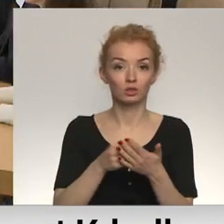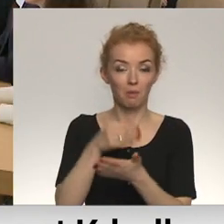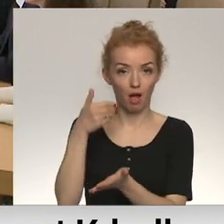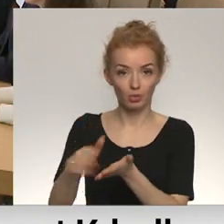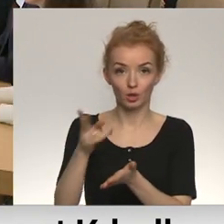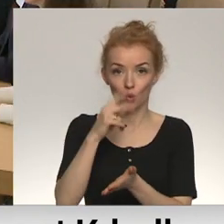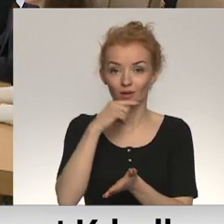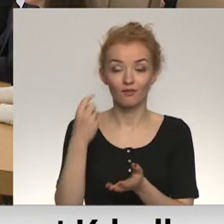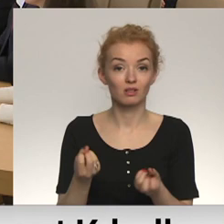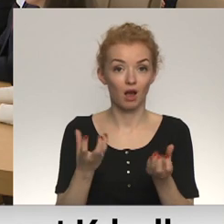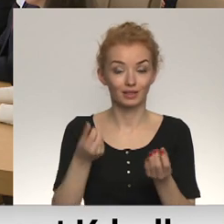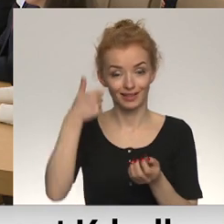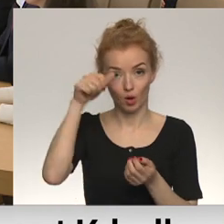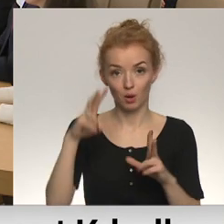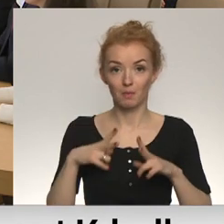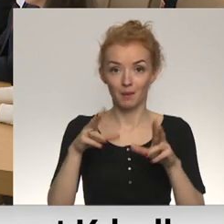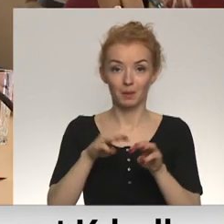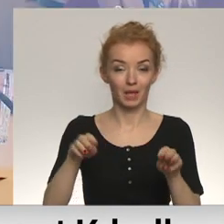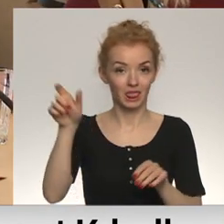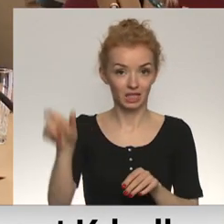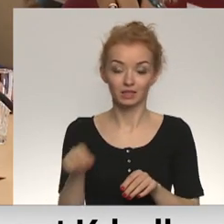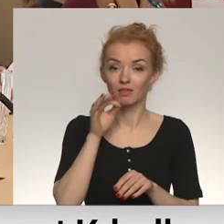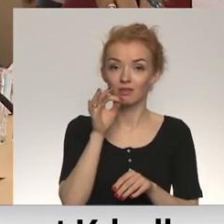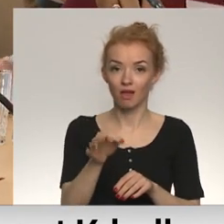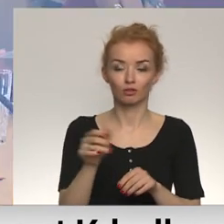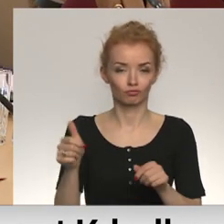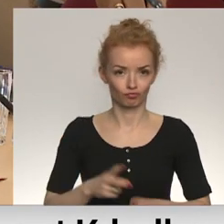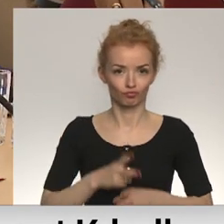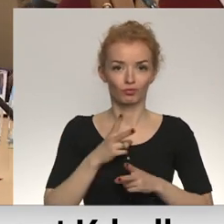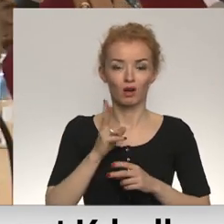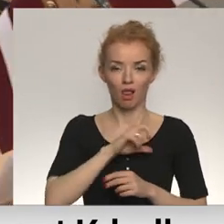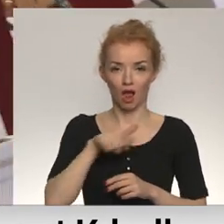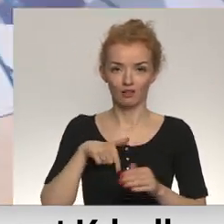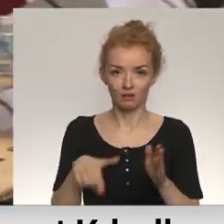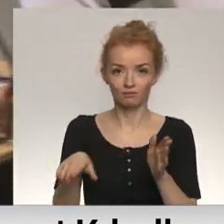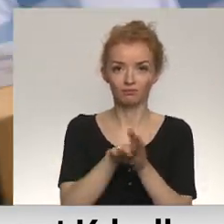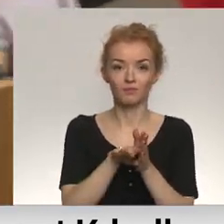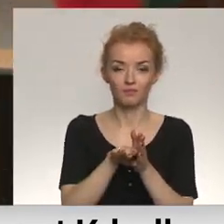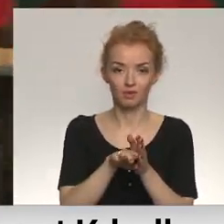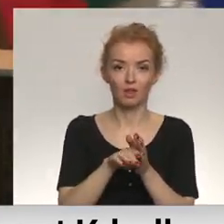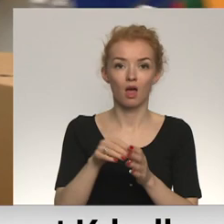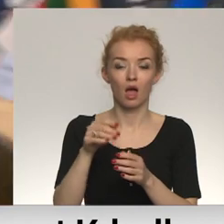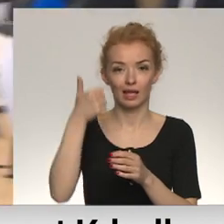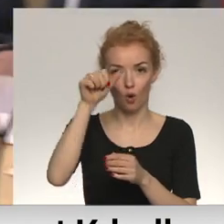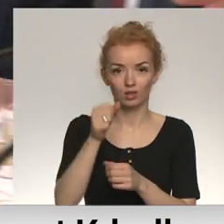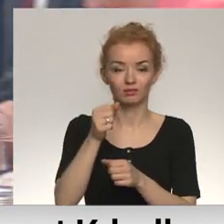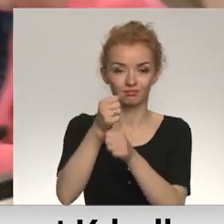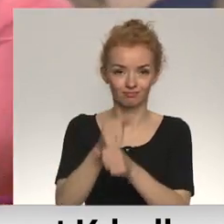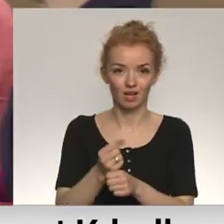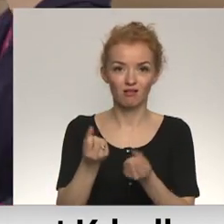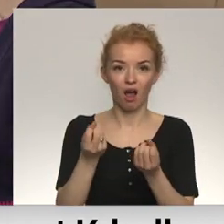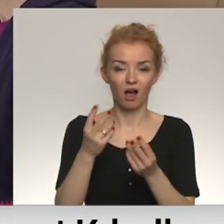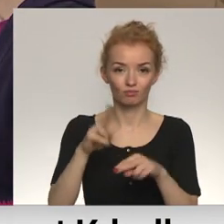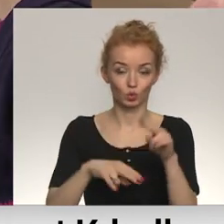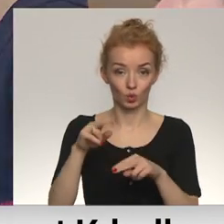Krievijas gāzes. Igaunijas premjera Kaja Kallase pauda gandrījumu, ka Latvija piedalīsies Paldisku termināļu projektā. Caur to plānot